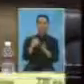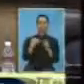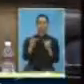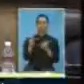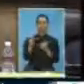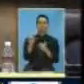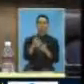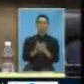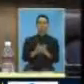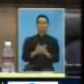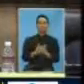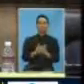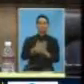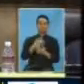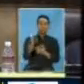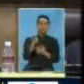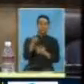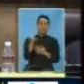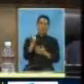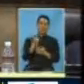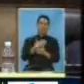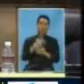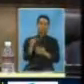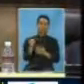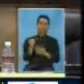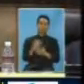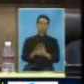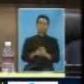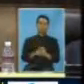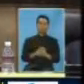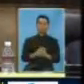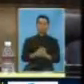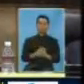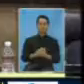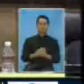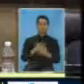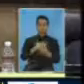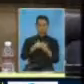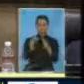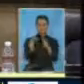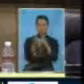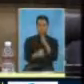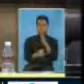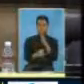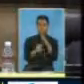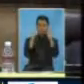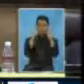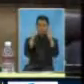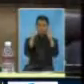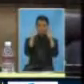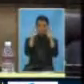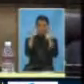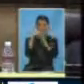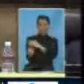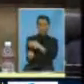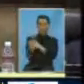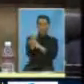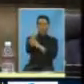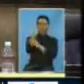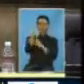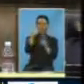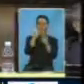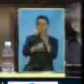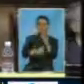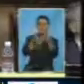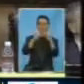านิคมวรัชพานิชนะคะได้แถลงคัดค้านข้อกล่าวหาของคณะกรรมการป้องกันและปราบปรามการทุจริตแห่งชาติหรือปปช.ใน3ประเด็นข้อกล่าวห